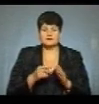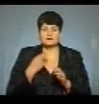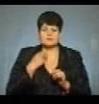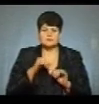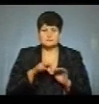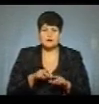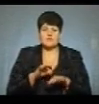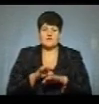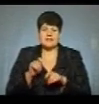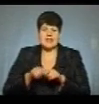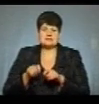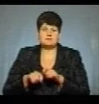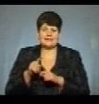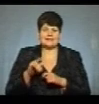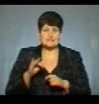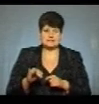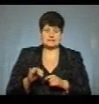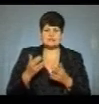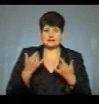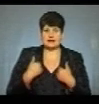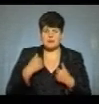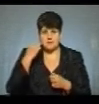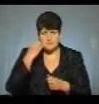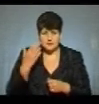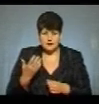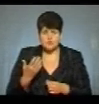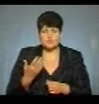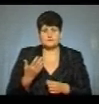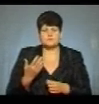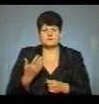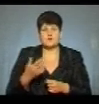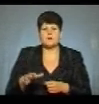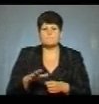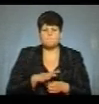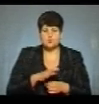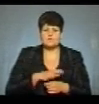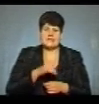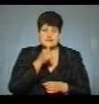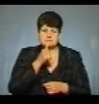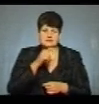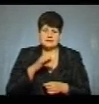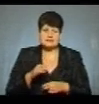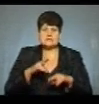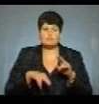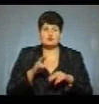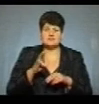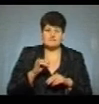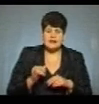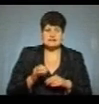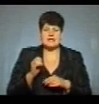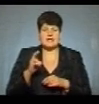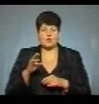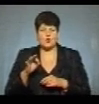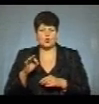провели експертизи. Наскільки я пам'ятаю, що були експертизи і будівельні, і